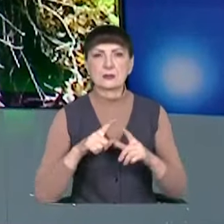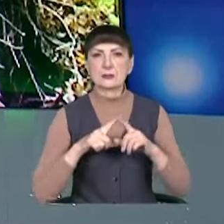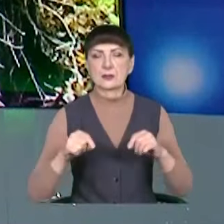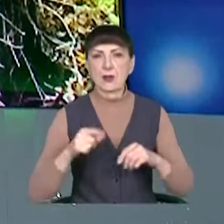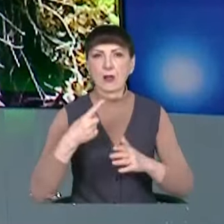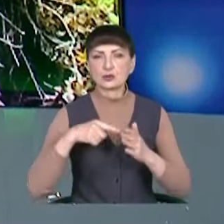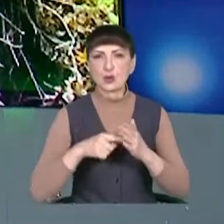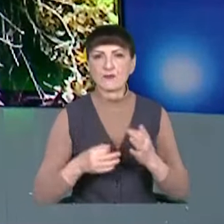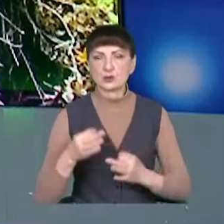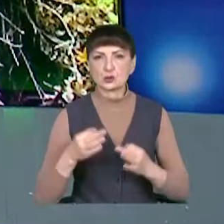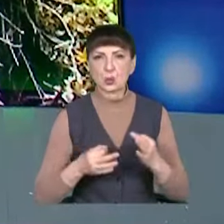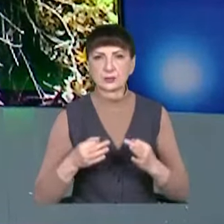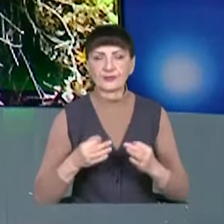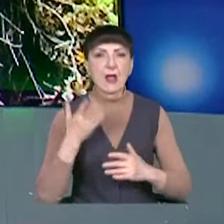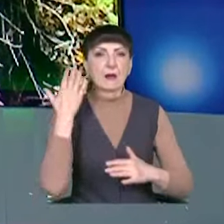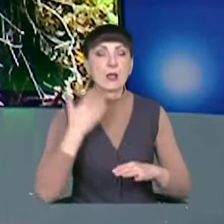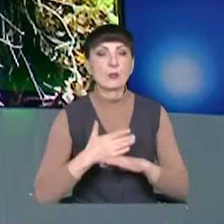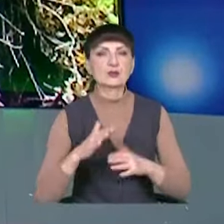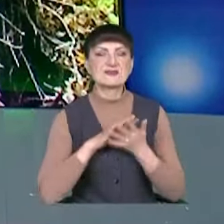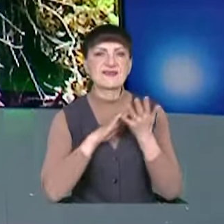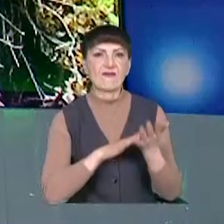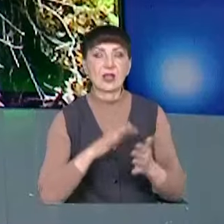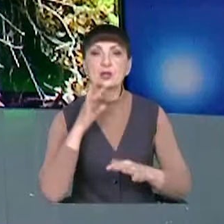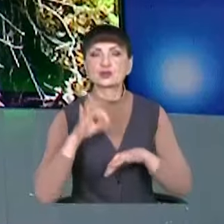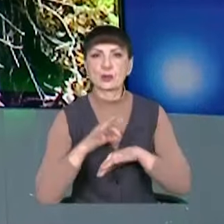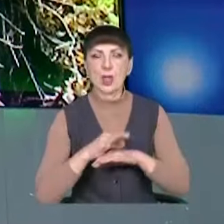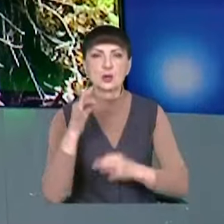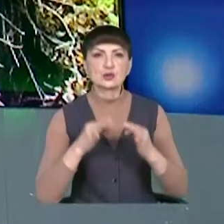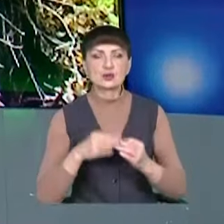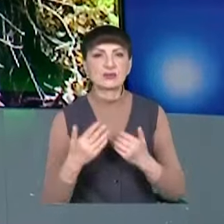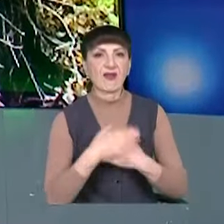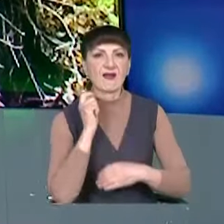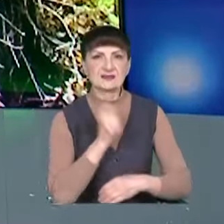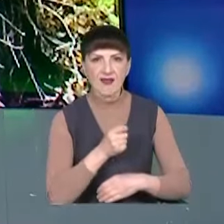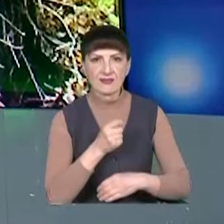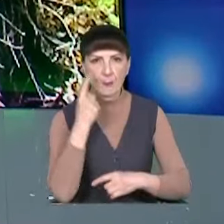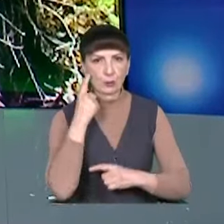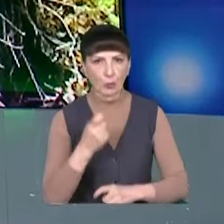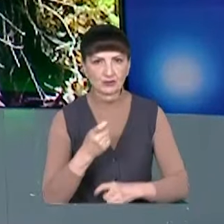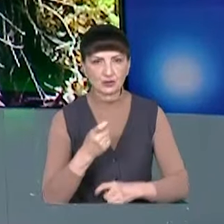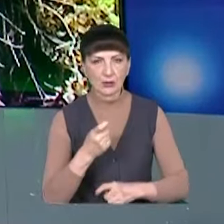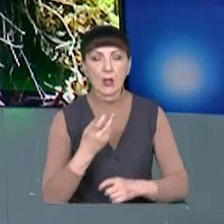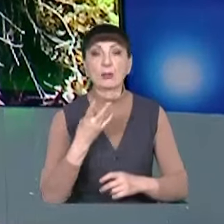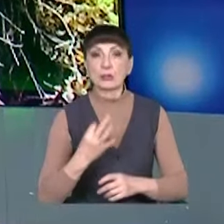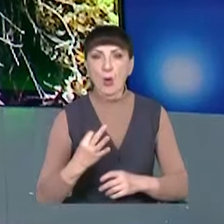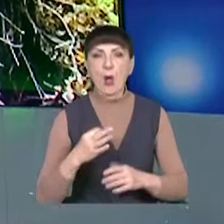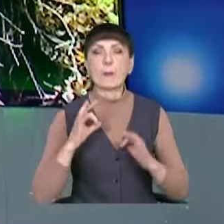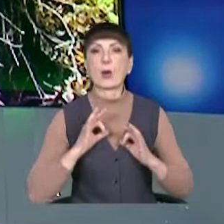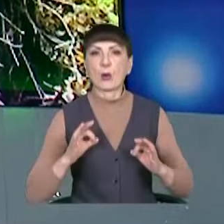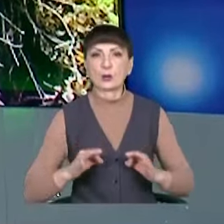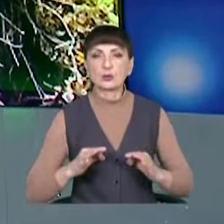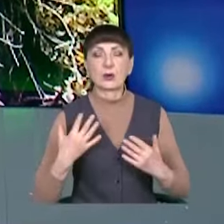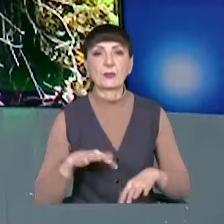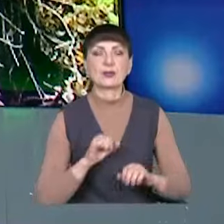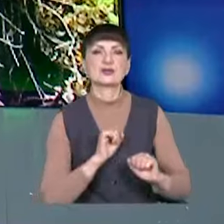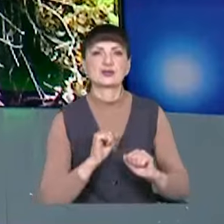Алматинского городского суда. Ранее, после заявления жены, суд вынес ему административное предупреждение. Однако прокуратура